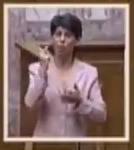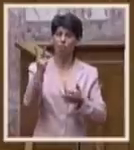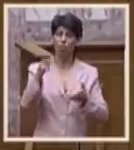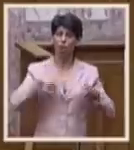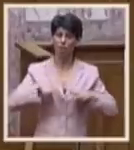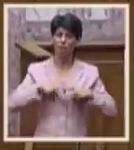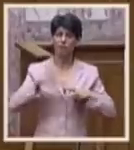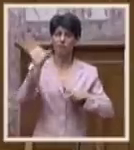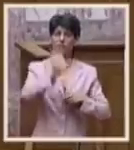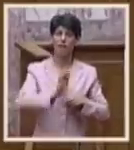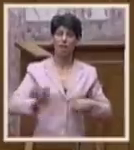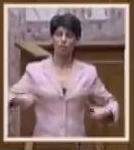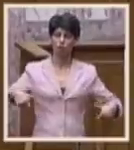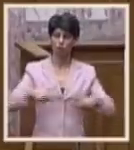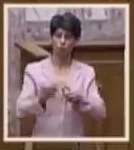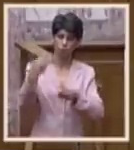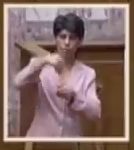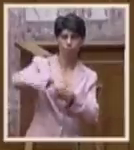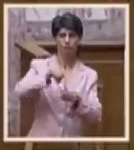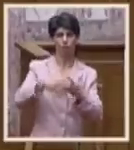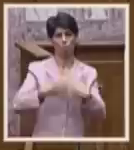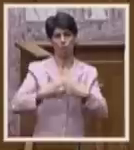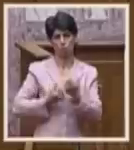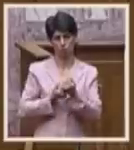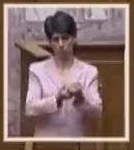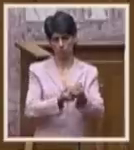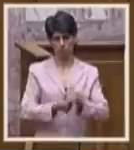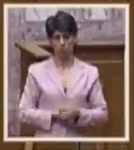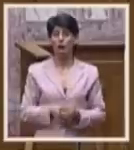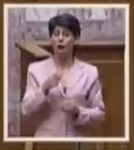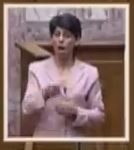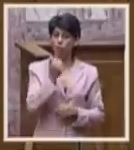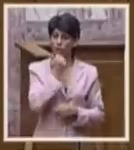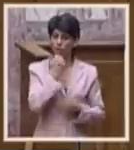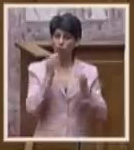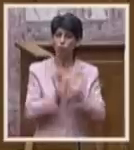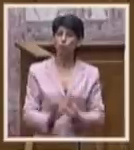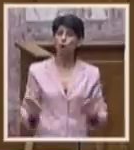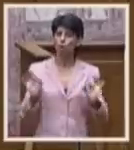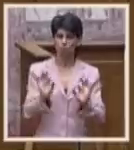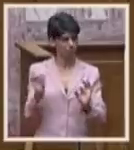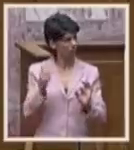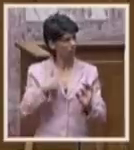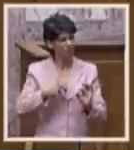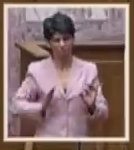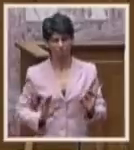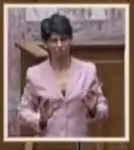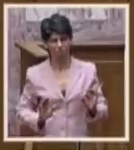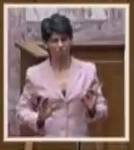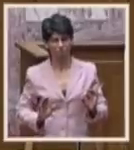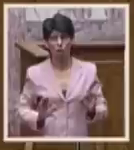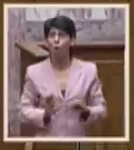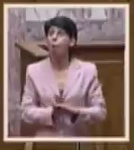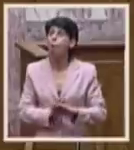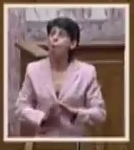να ενταχθούν σε αυτό το μηχανισμό στήριξης. Αλλά αυτή η λάθος πρόβλεψη δεν ήταν δική μας. Ήταν όλων